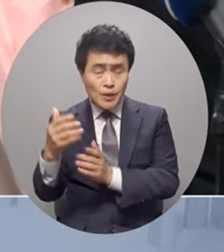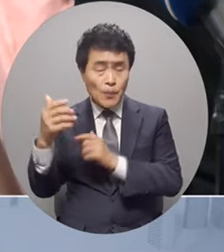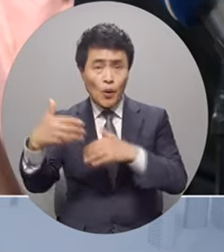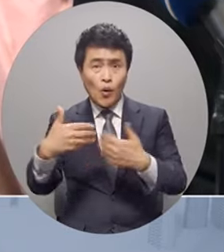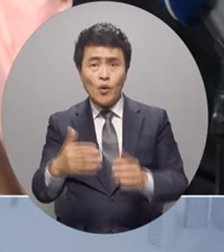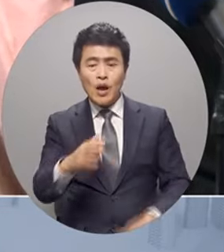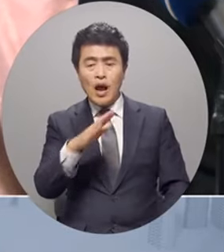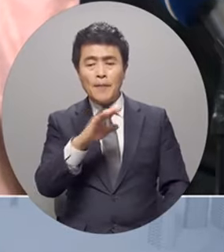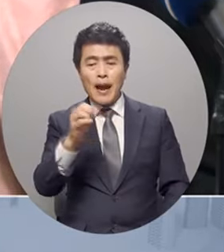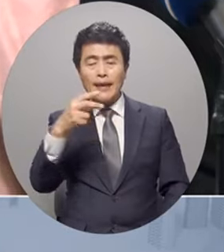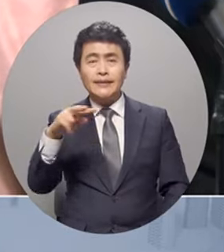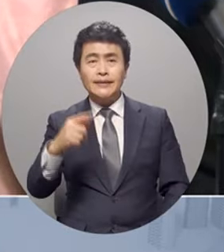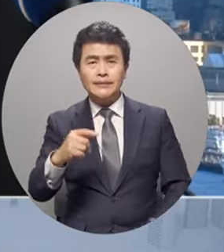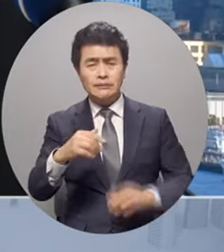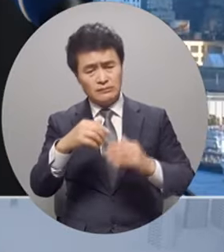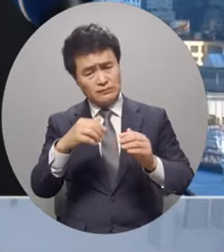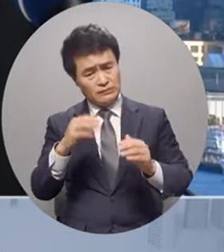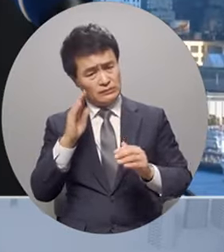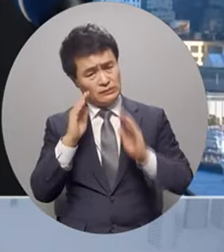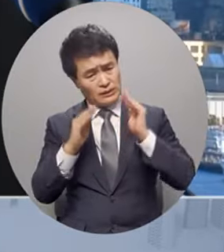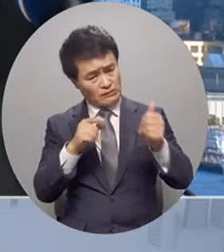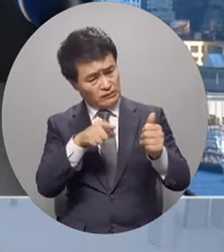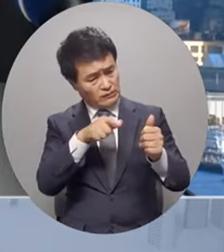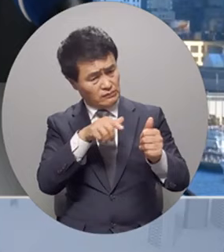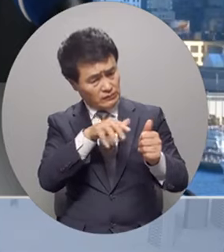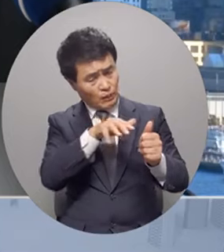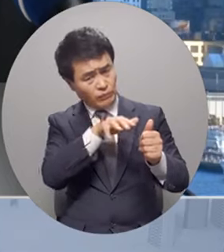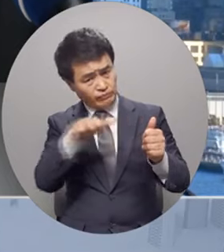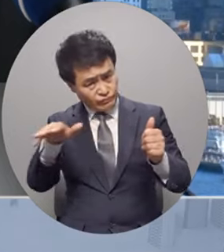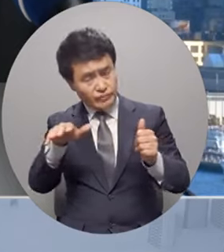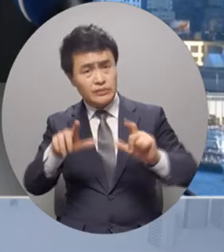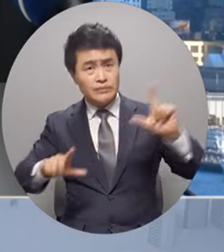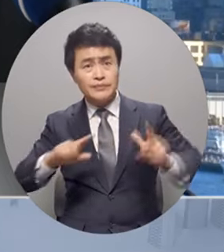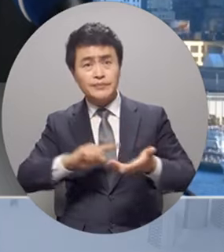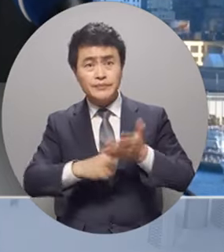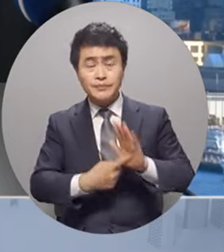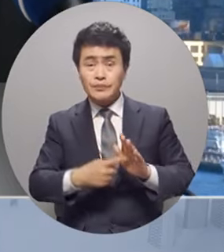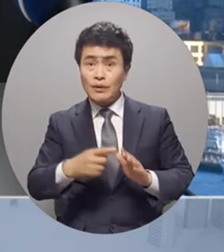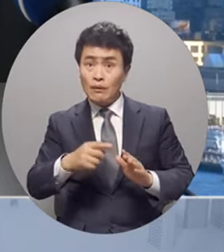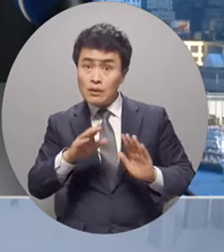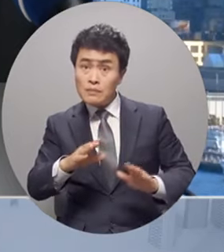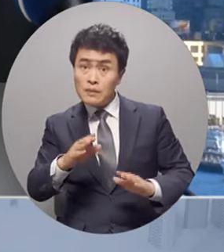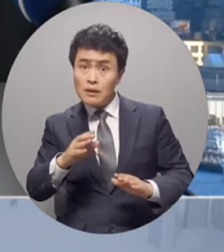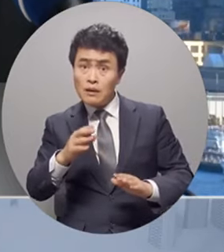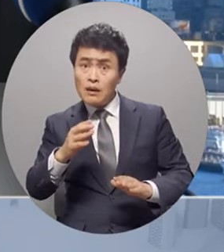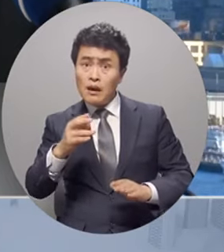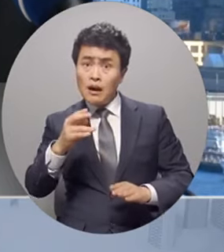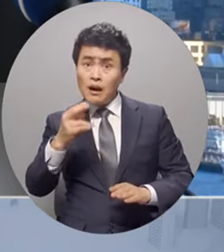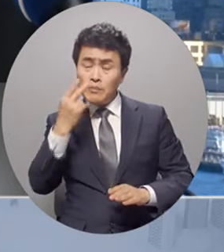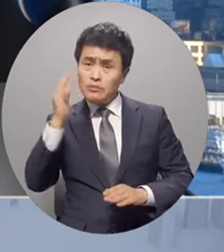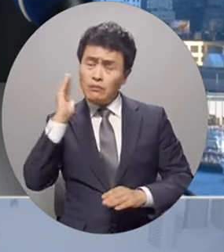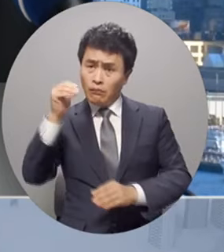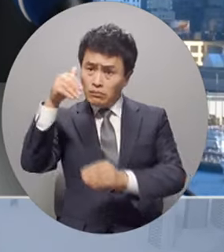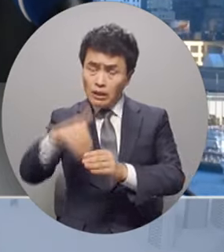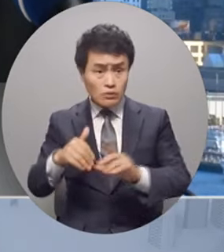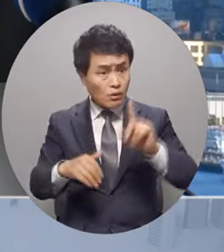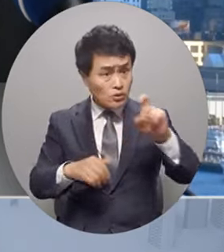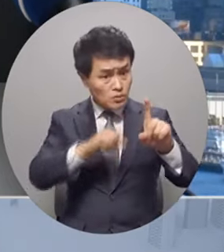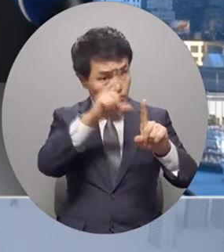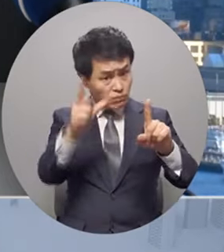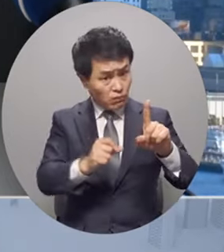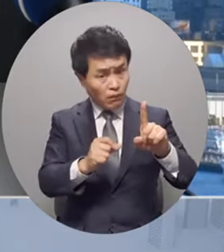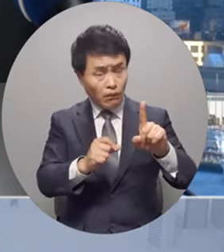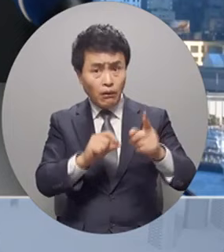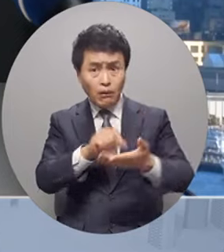있는 분위기입니다. 네, 그런데 현실적으로 보면 미국 대선이 11월이고 지금 얼마 안 남지 않았습니까? 이